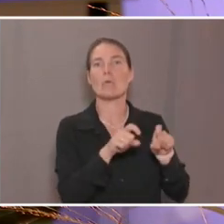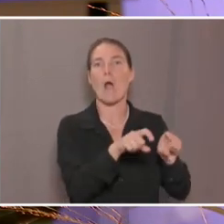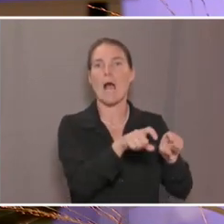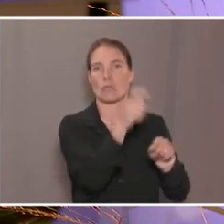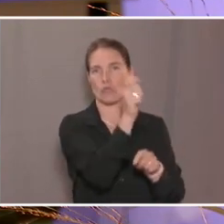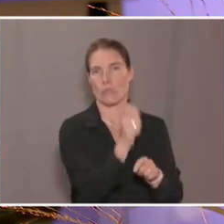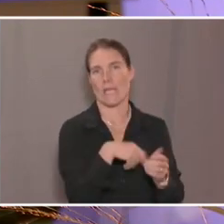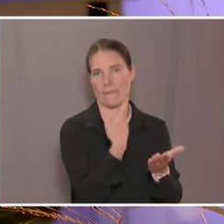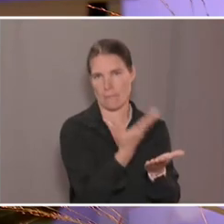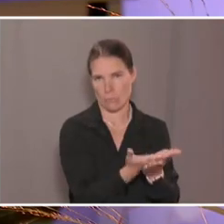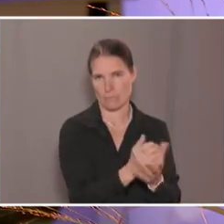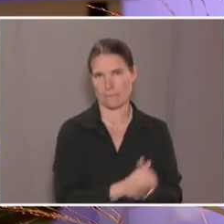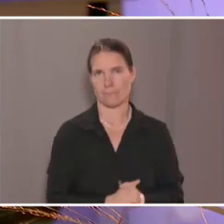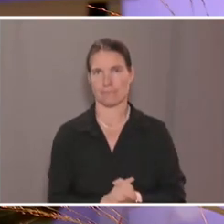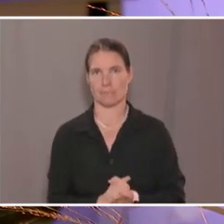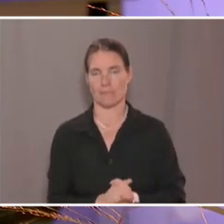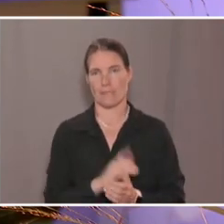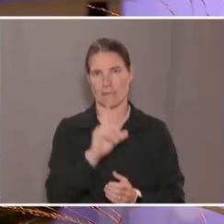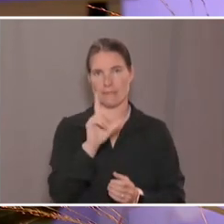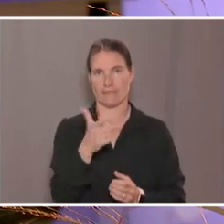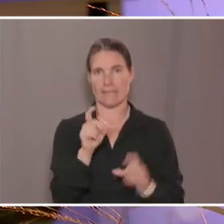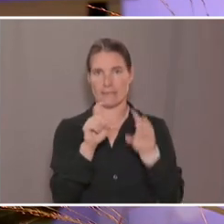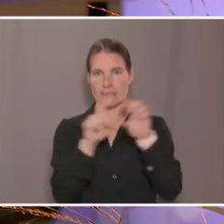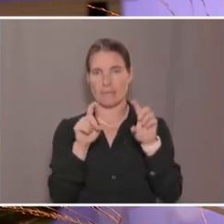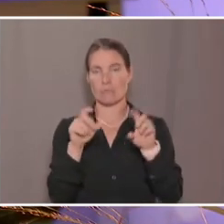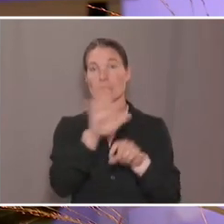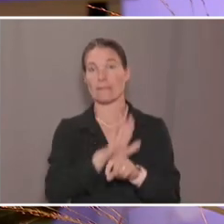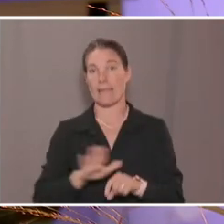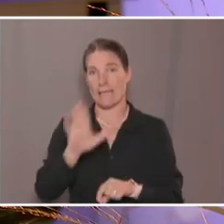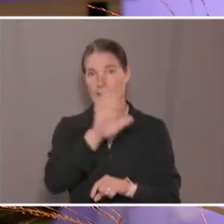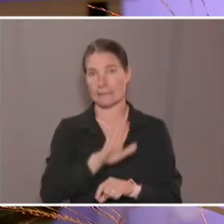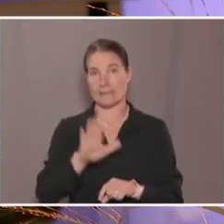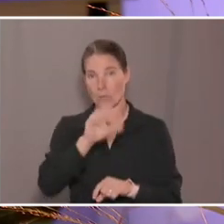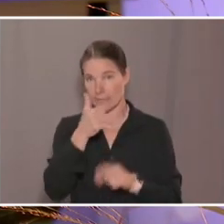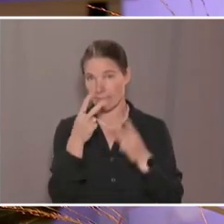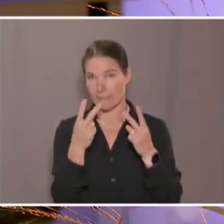Studienangebote. Damit komme ich zum zweiten für das Land